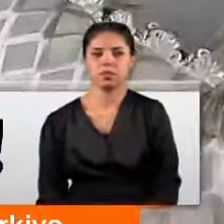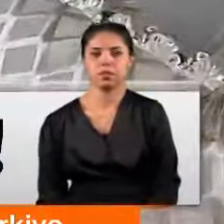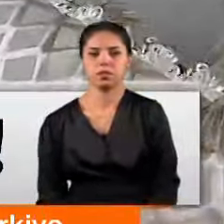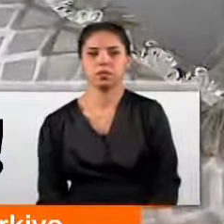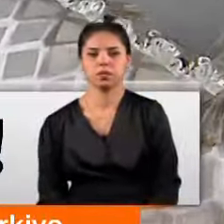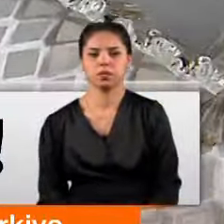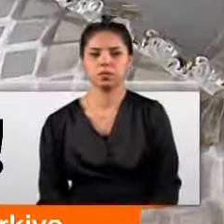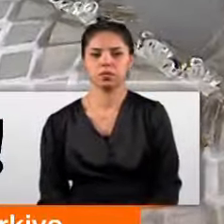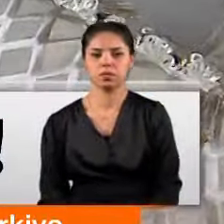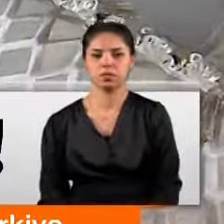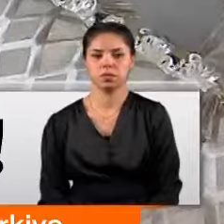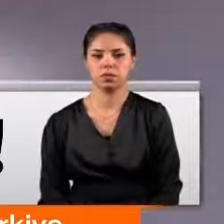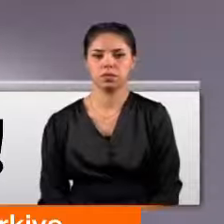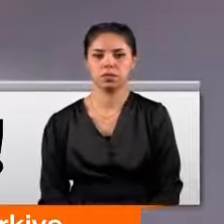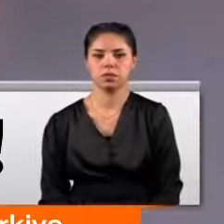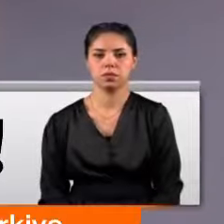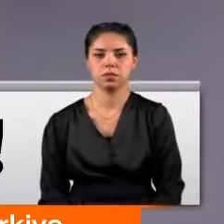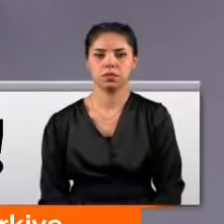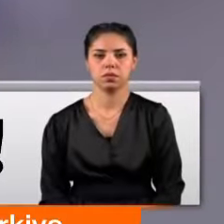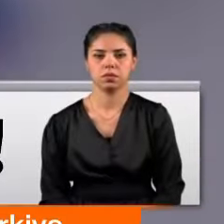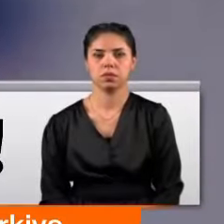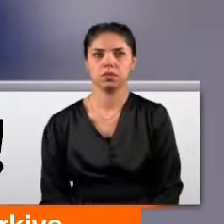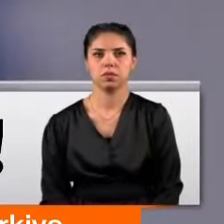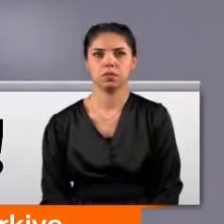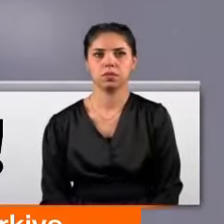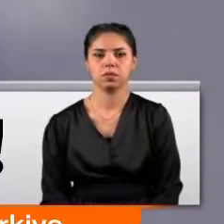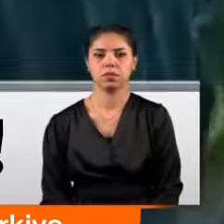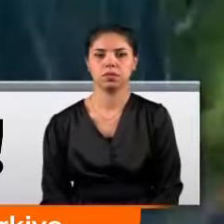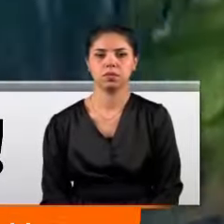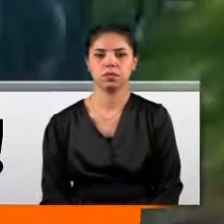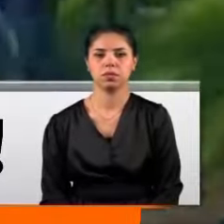Oraya kaçtılar, cezalarına ceza kattılar.